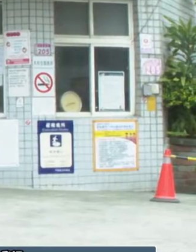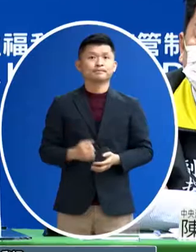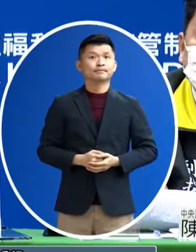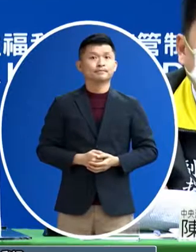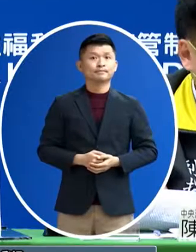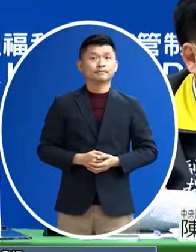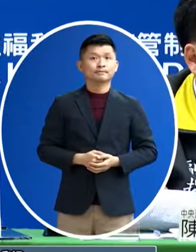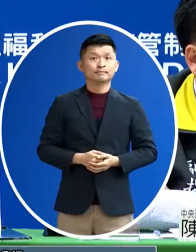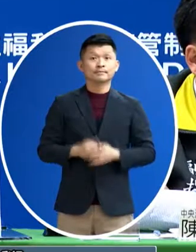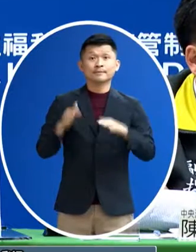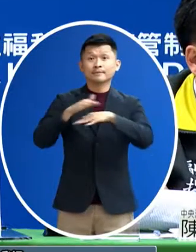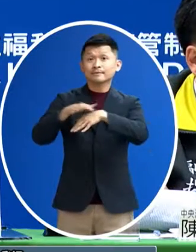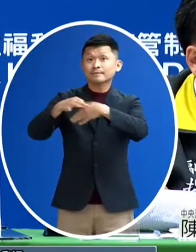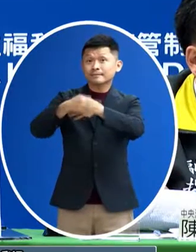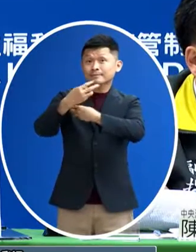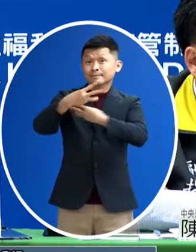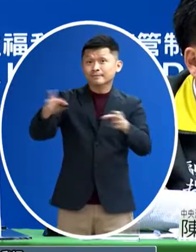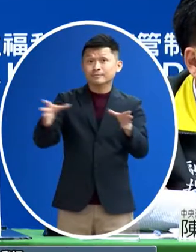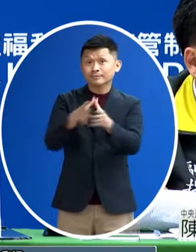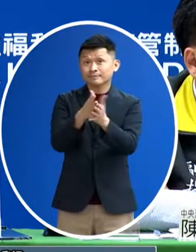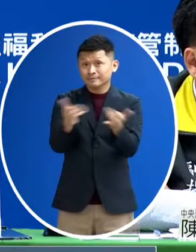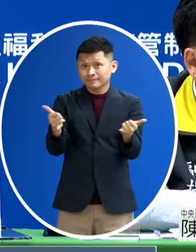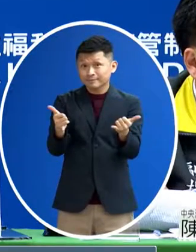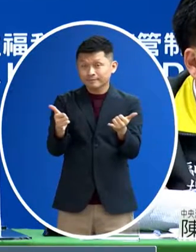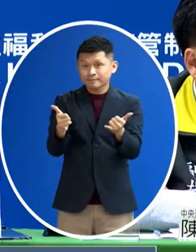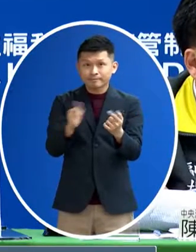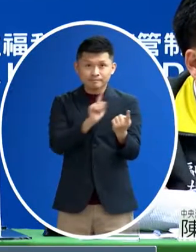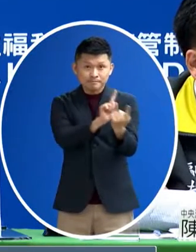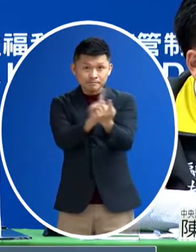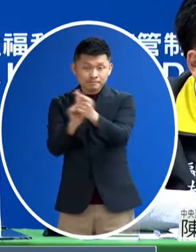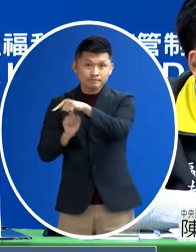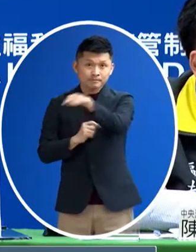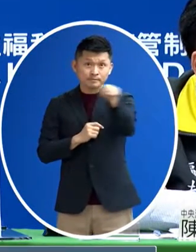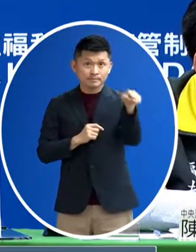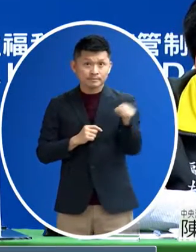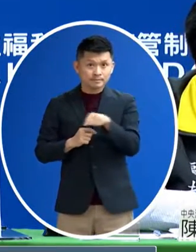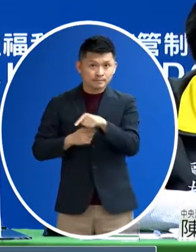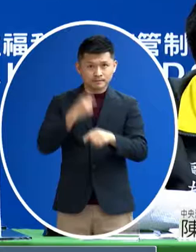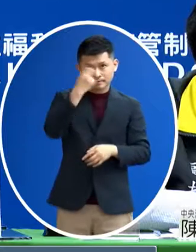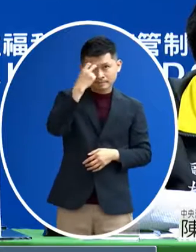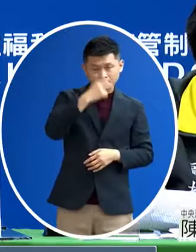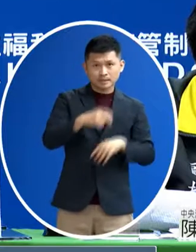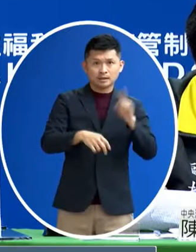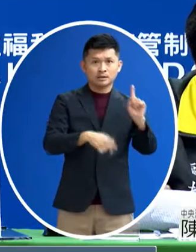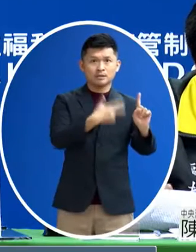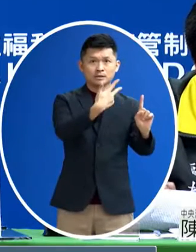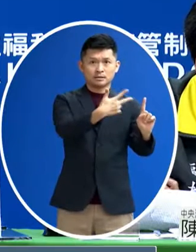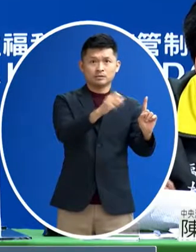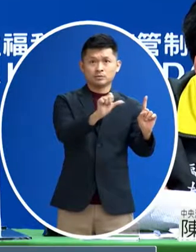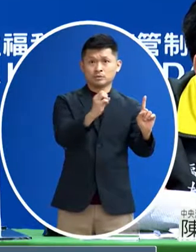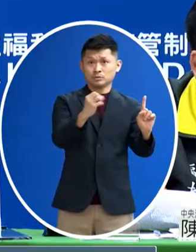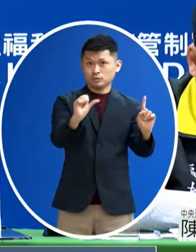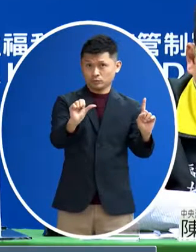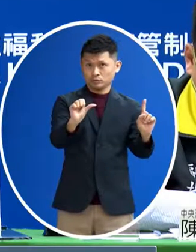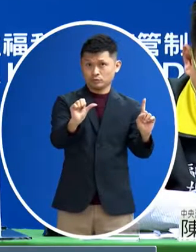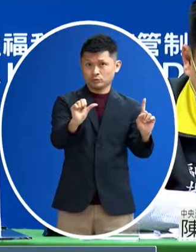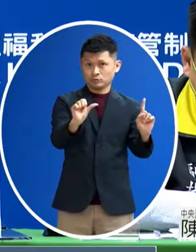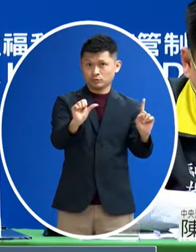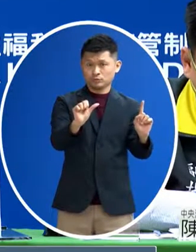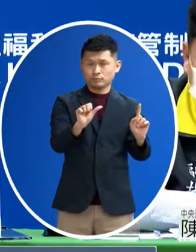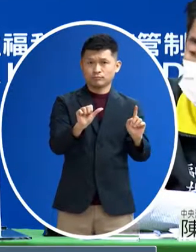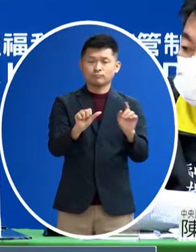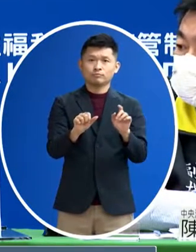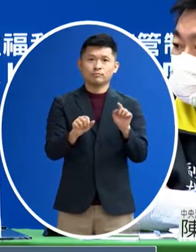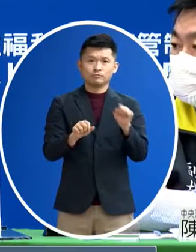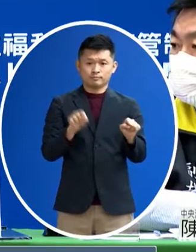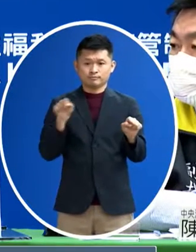孩，他在安亲班的同学，哈，在扩大去采到安亲班的同学17505，哈，那这两